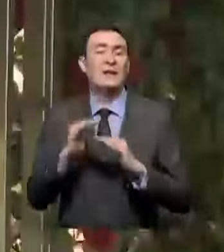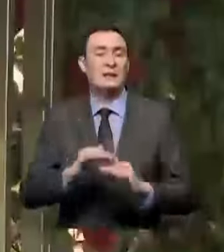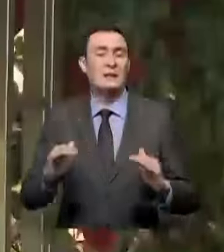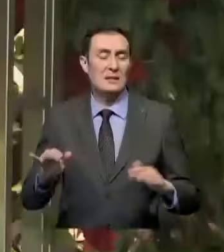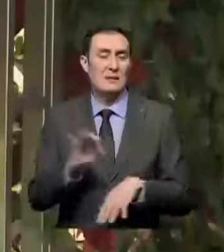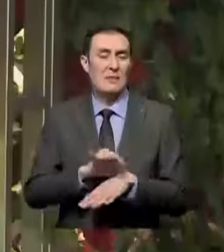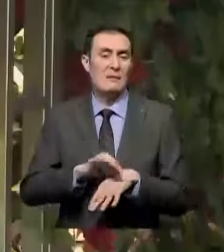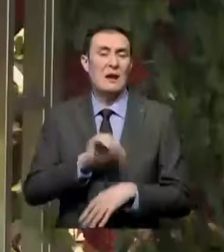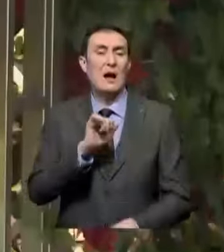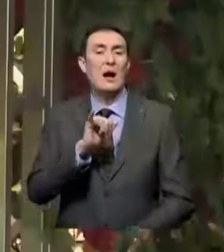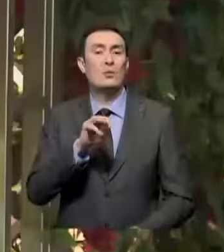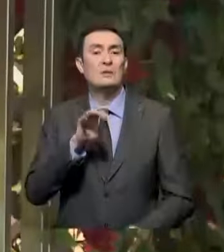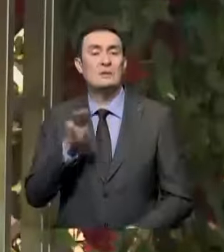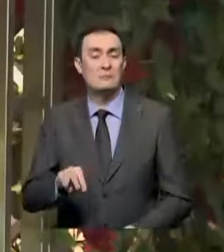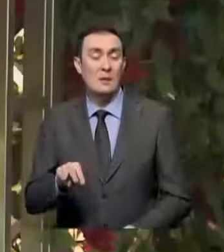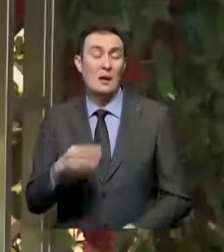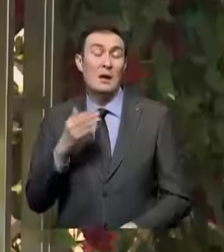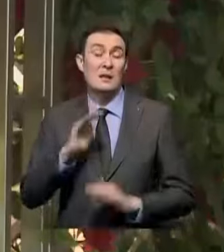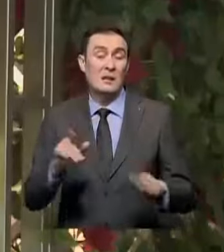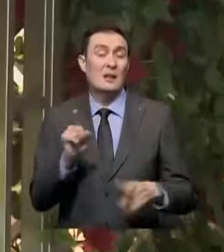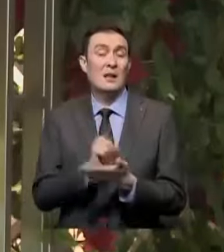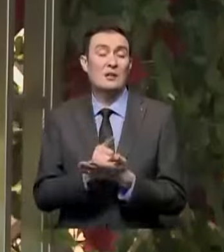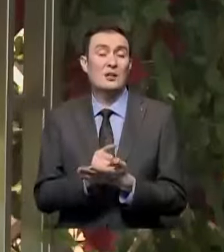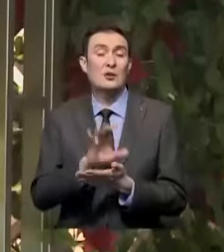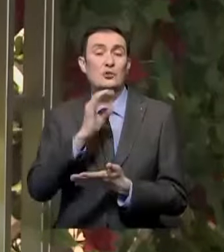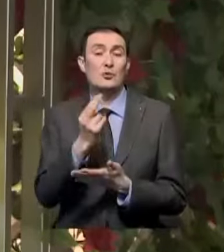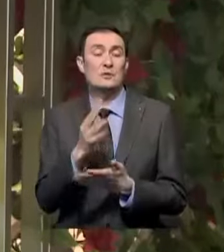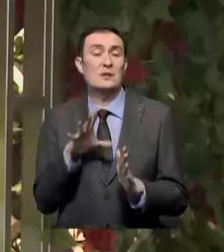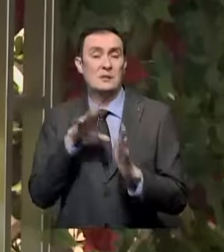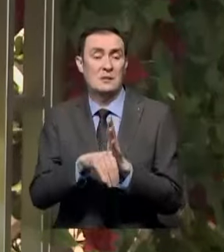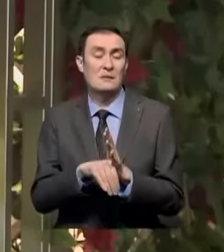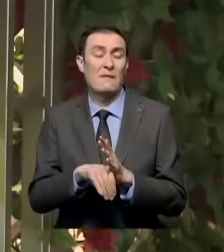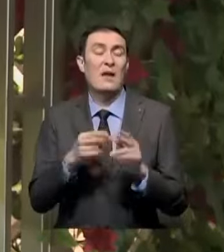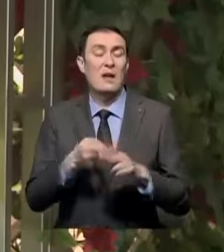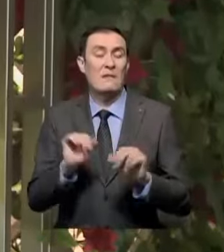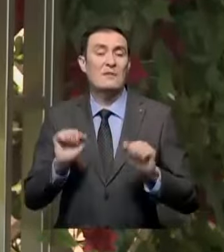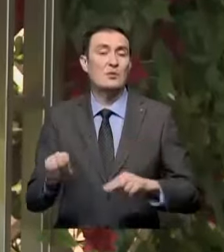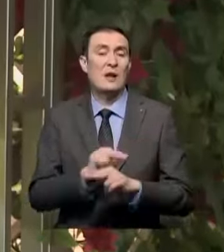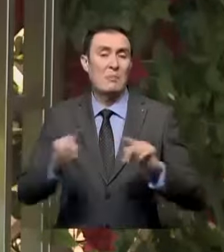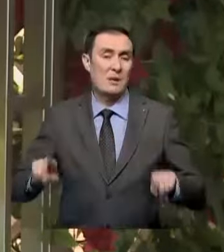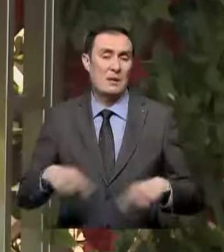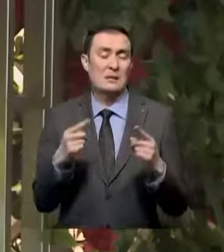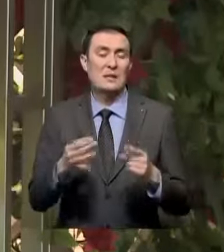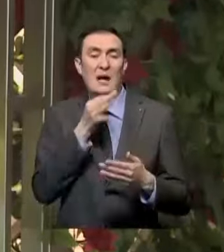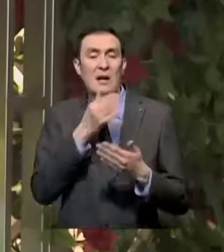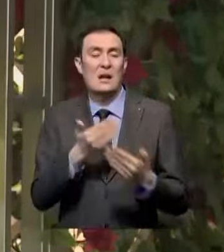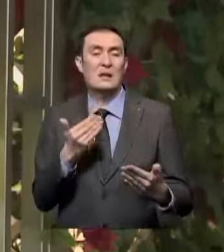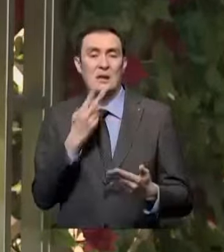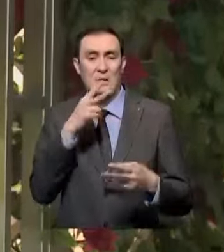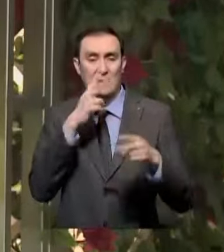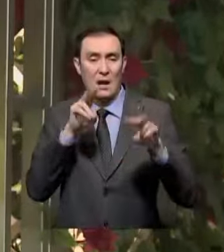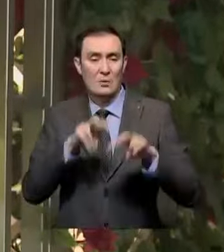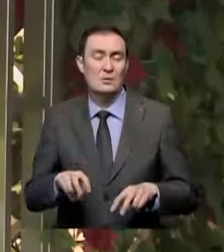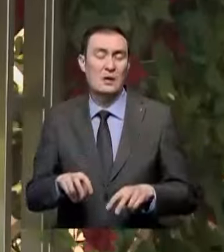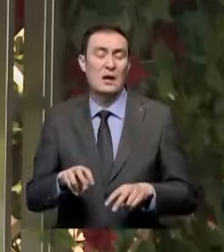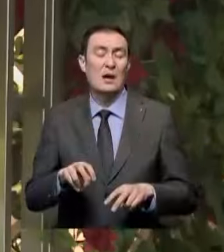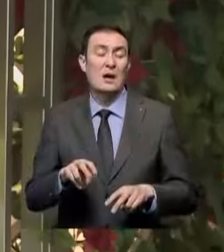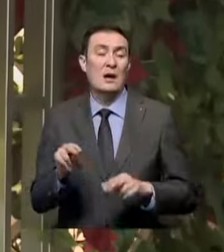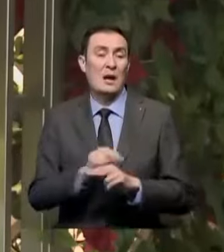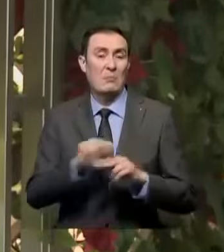Они должны социализироваться, и это возможно с помощью реабилитации, правильно, ранней диагностики, с помощью